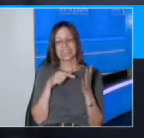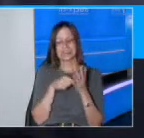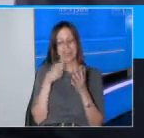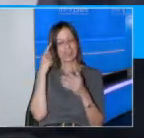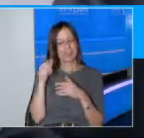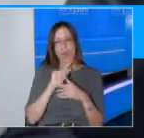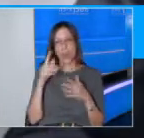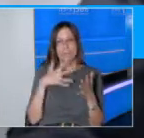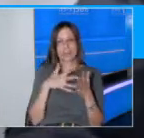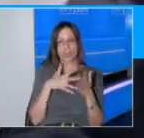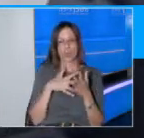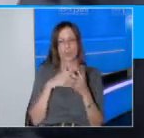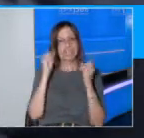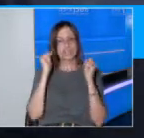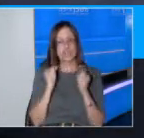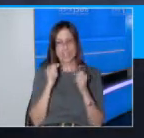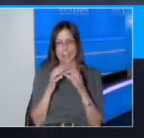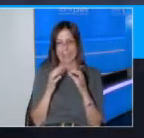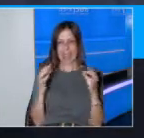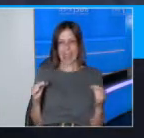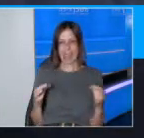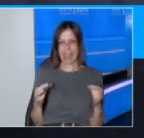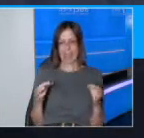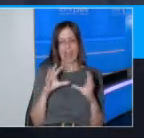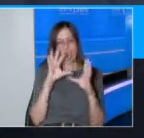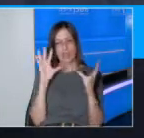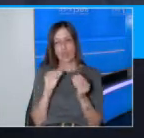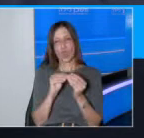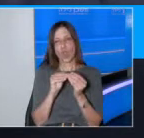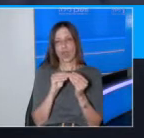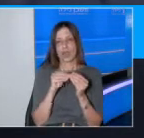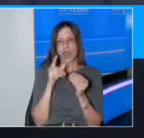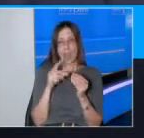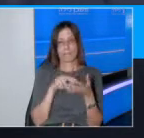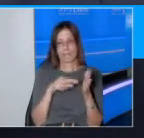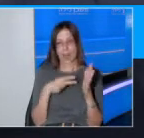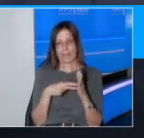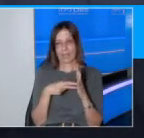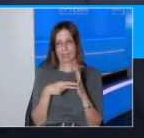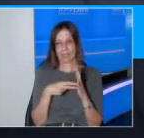לא בדקו באופן יסודי מלכתחילה, כן? את כל הפוליטיקאים שישועה היה